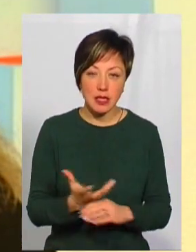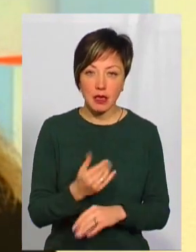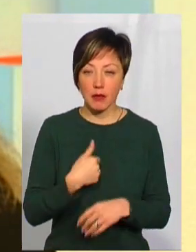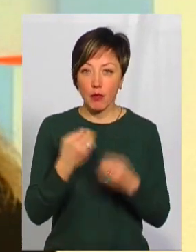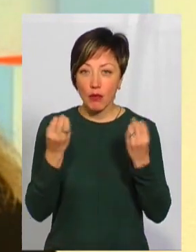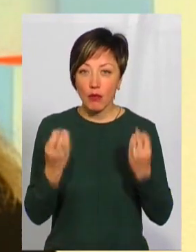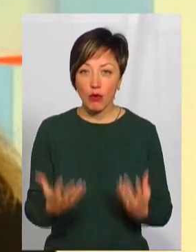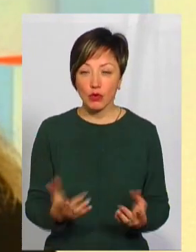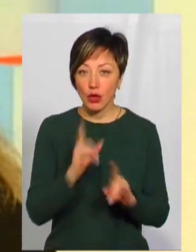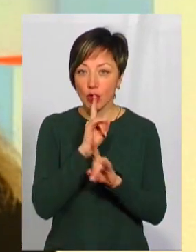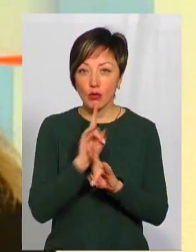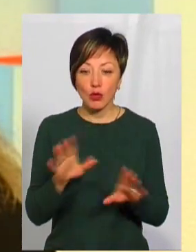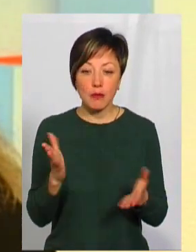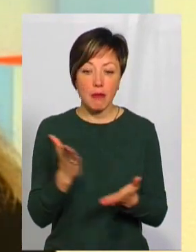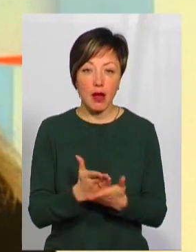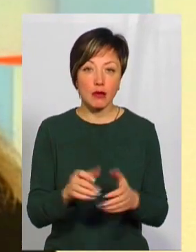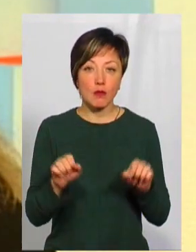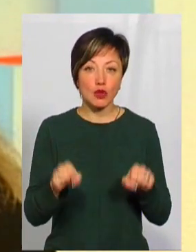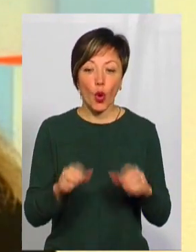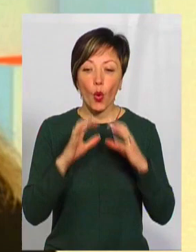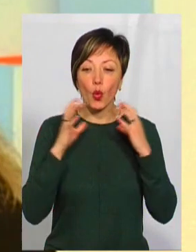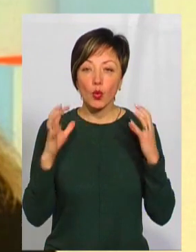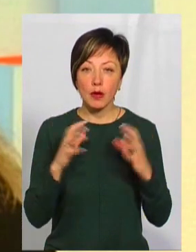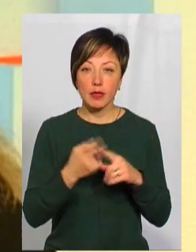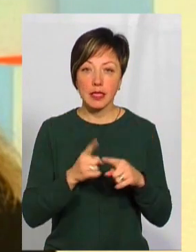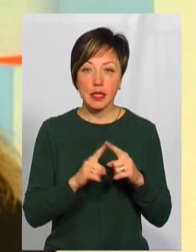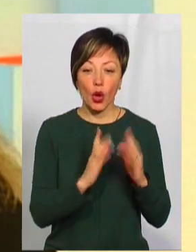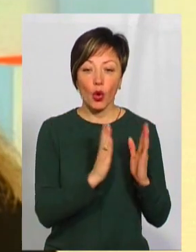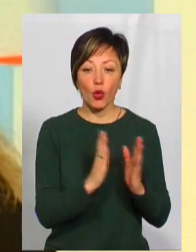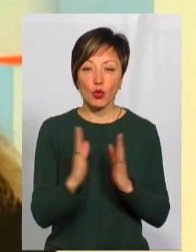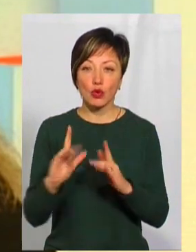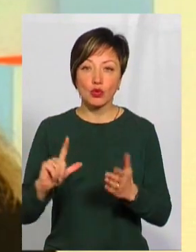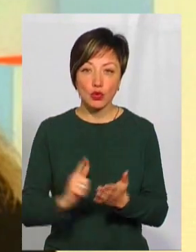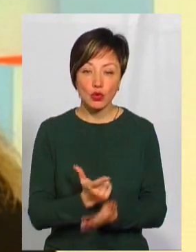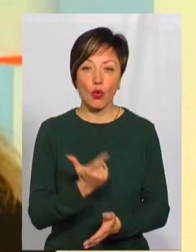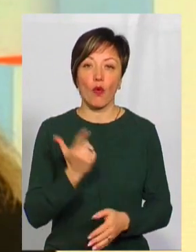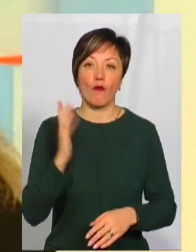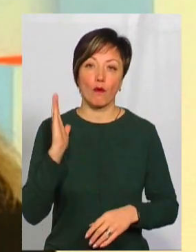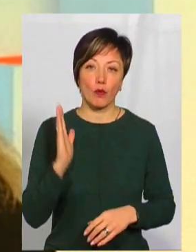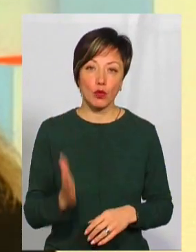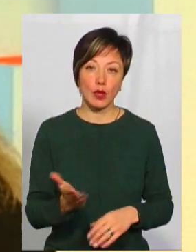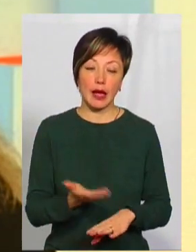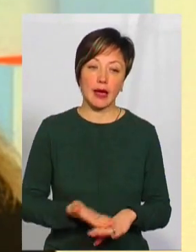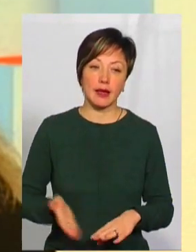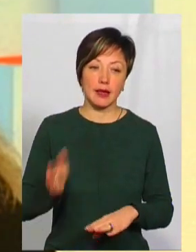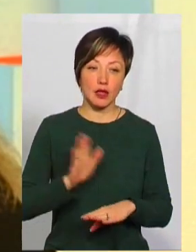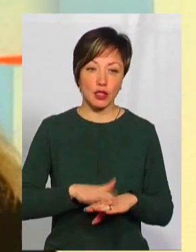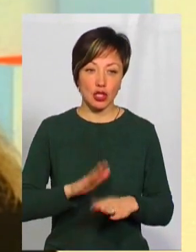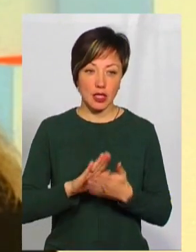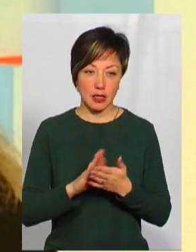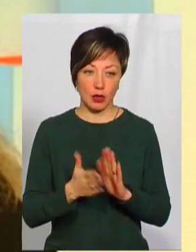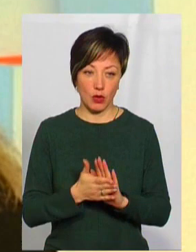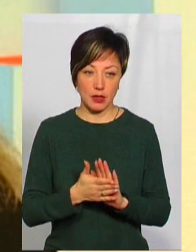не будемо мати спроможності утримувати цей гуртожиток. Буде знов чергова критична